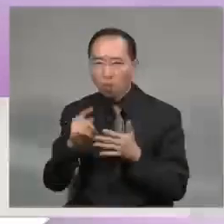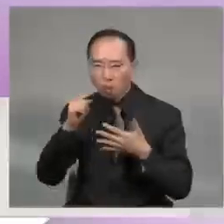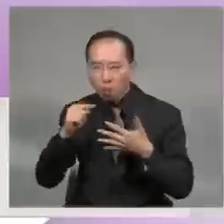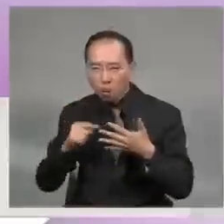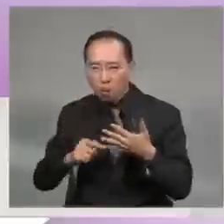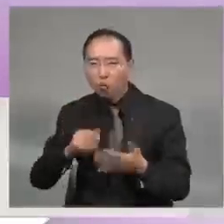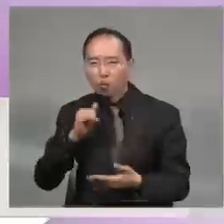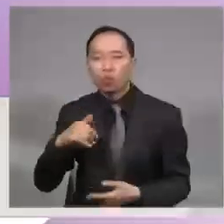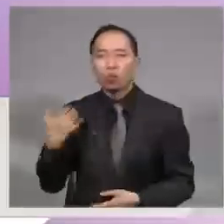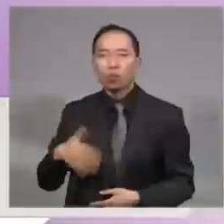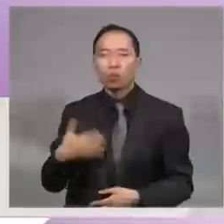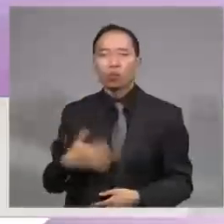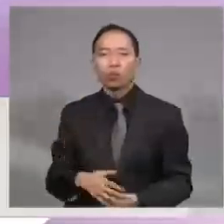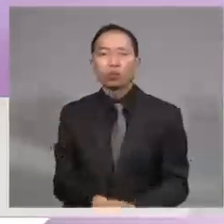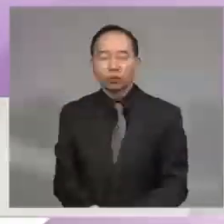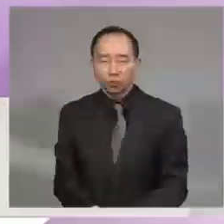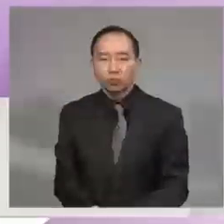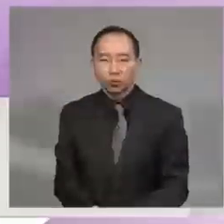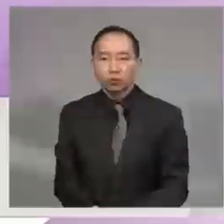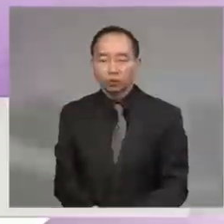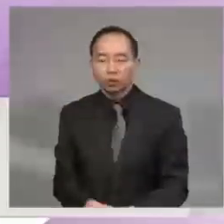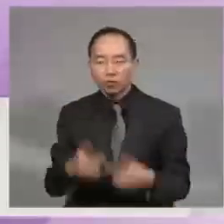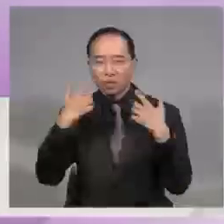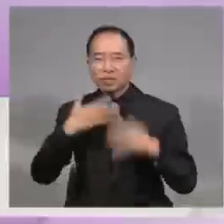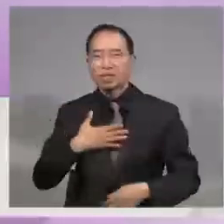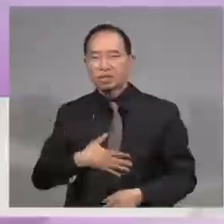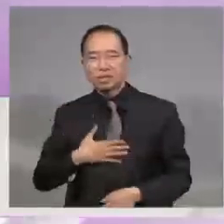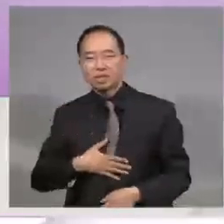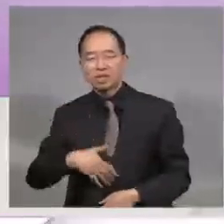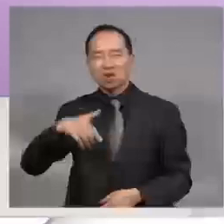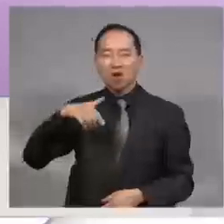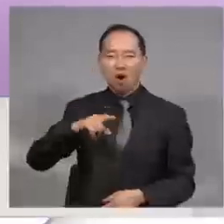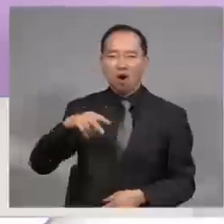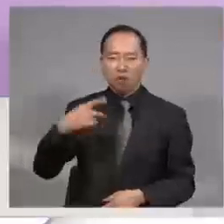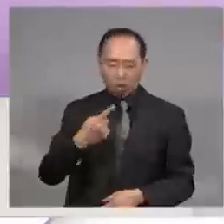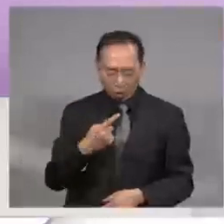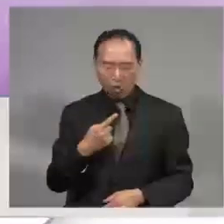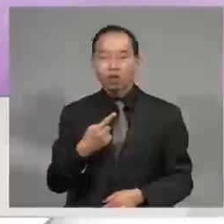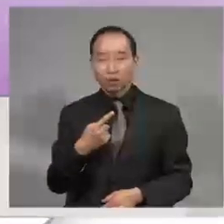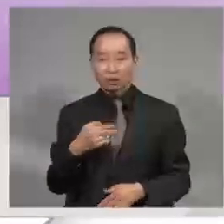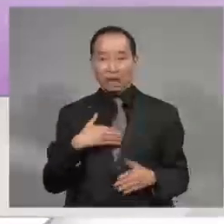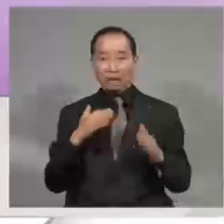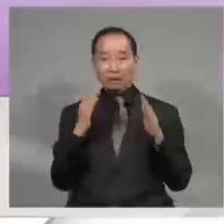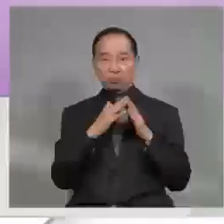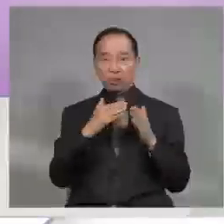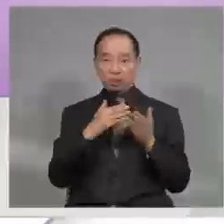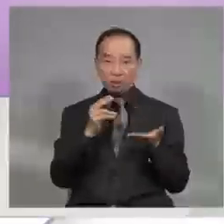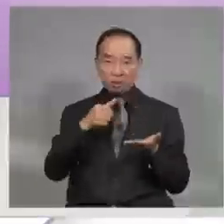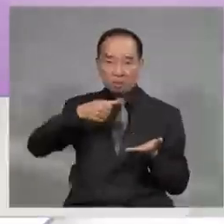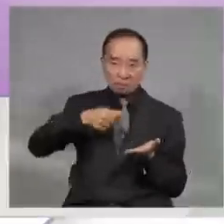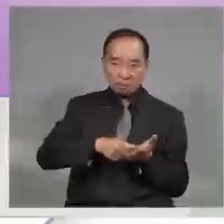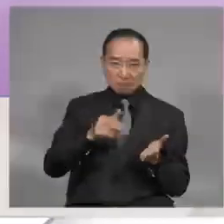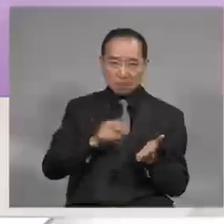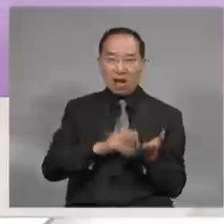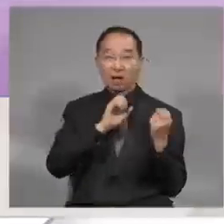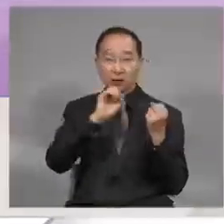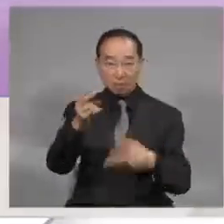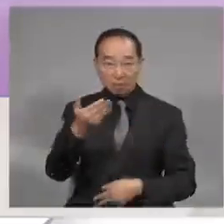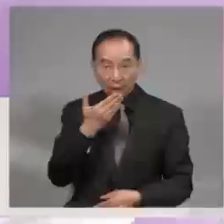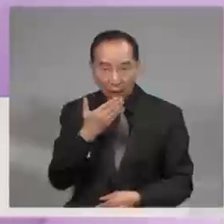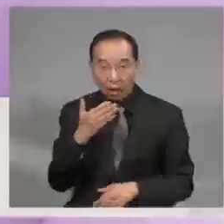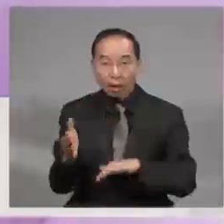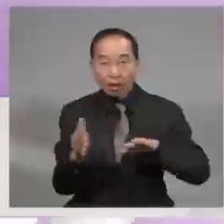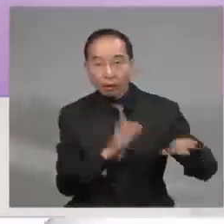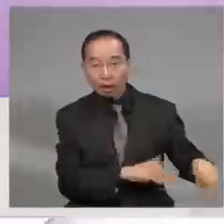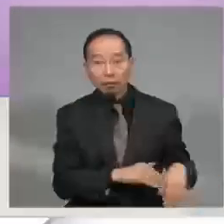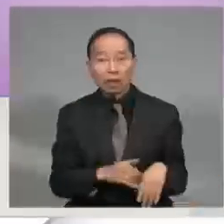거군요. 네, 맞습니다. 확실하게 알겠습니다. 그러니까 거소투표 우편을 통해서도 할 수 있고 선박에 승선한 네.